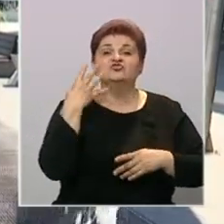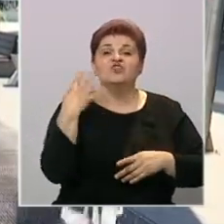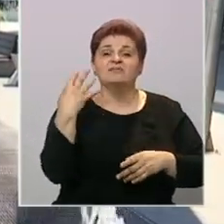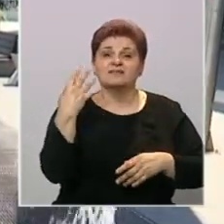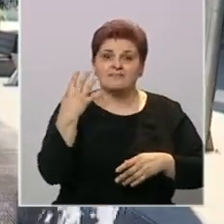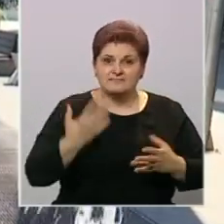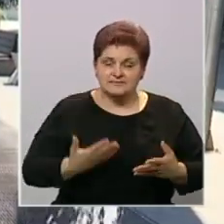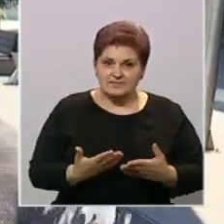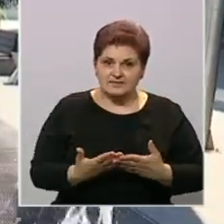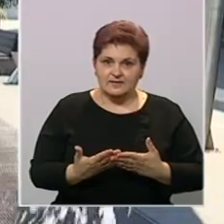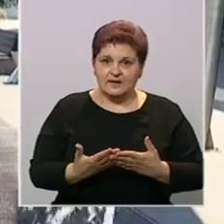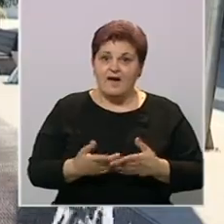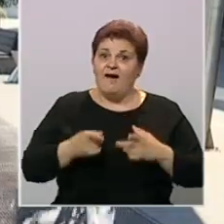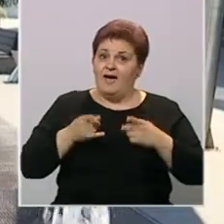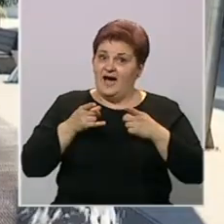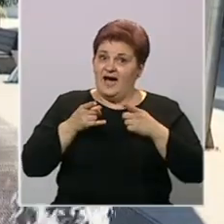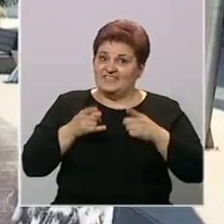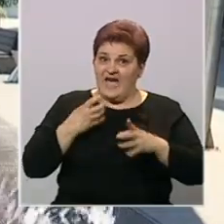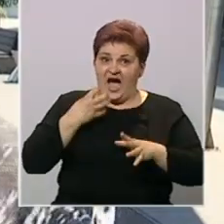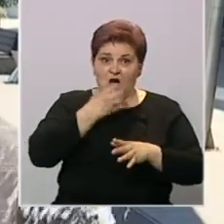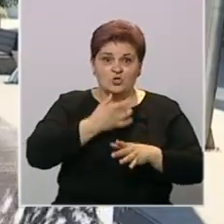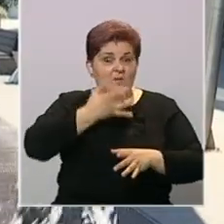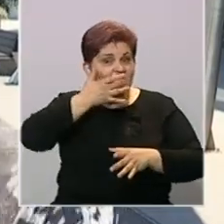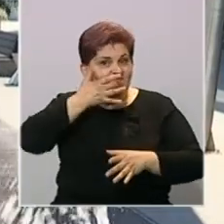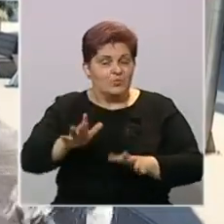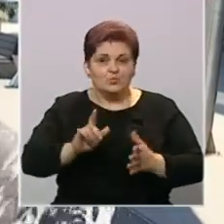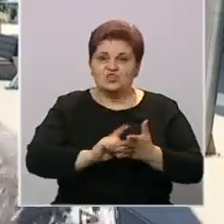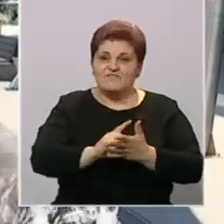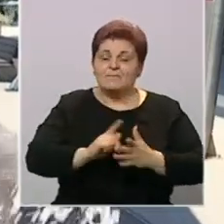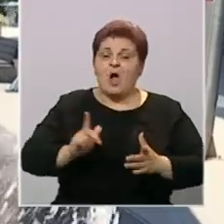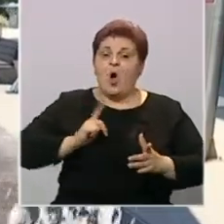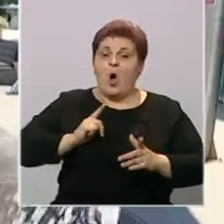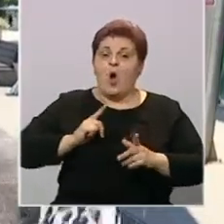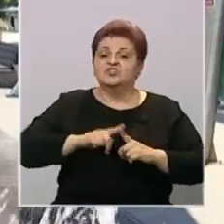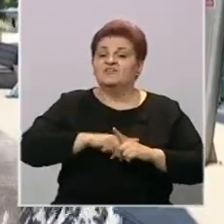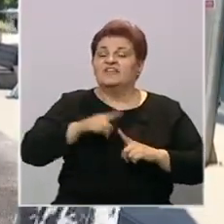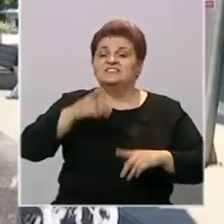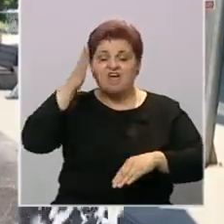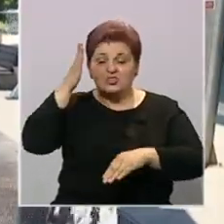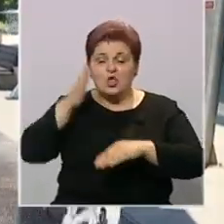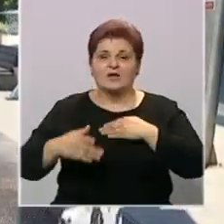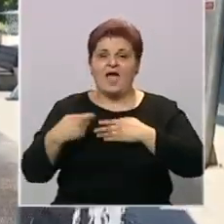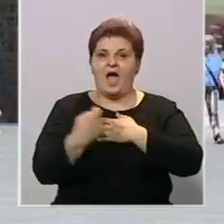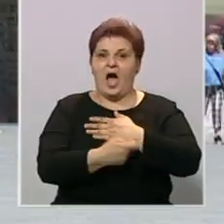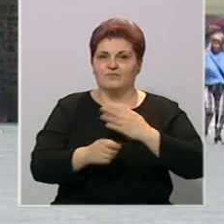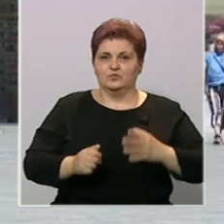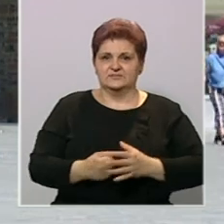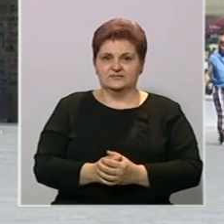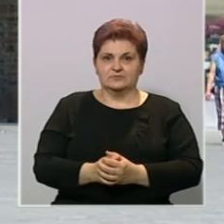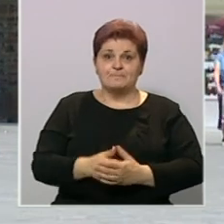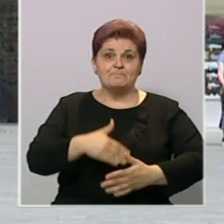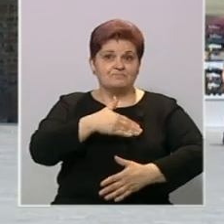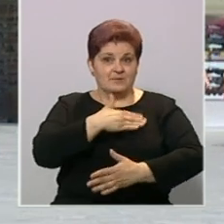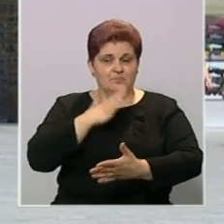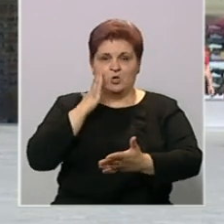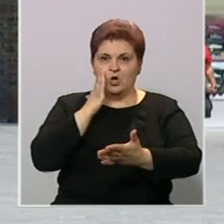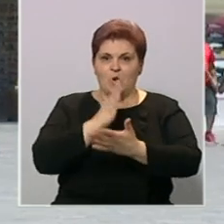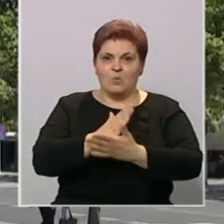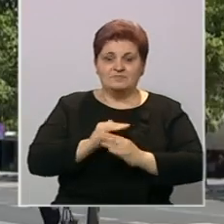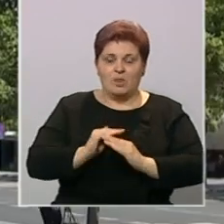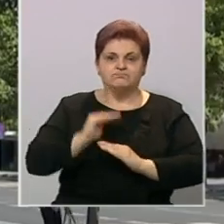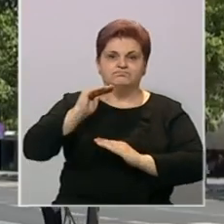stepeni Celzijusa. Takvo toplo i vruće vrijeme očekuje nas sve do kraja avgusta. Temperature će biti u